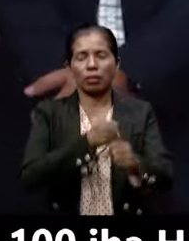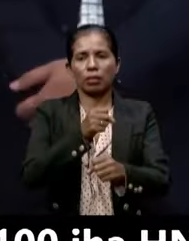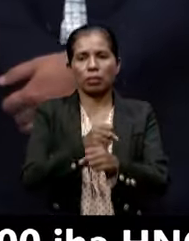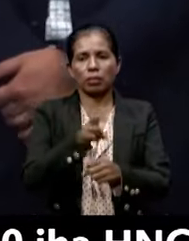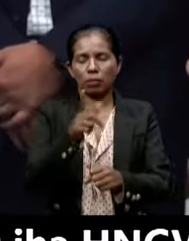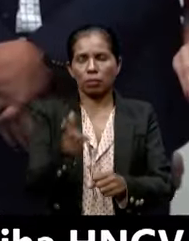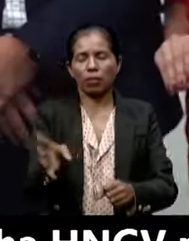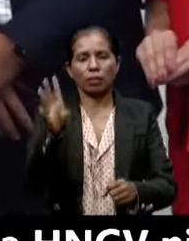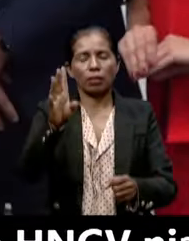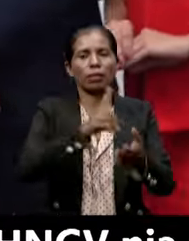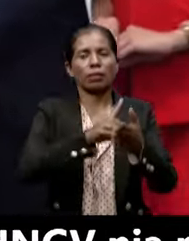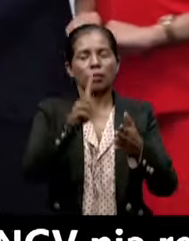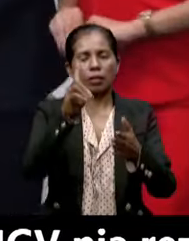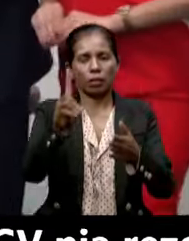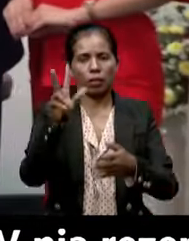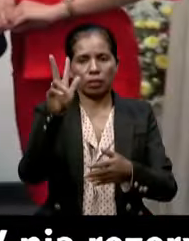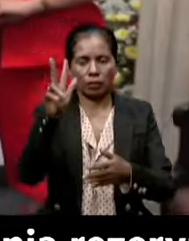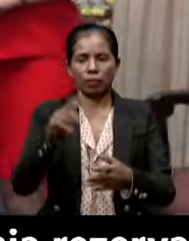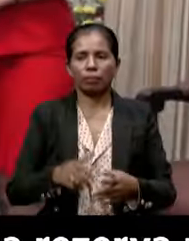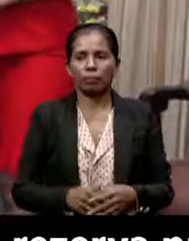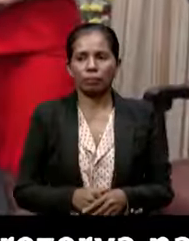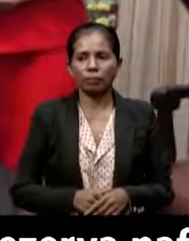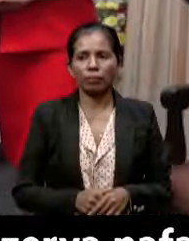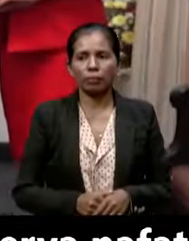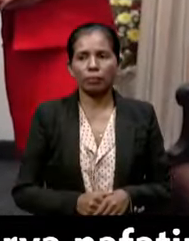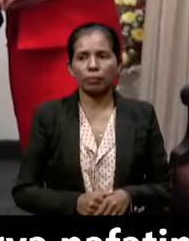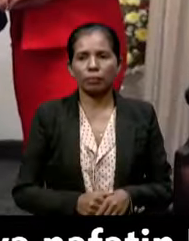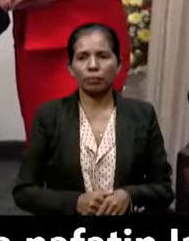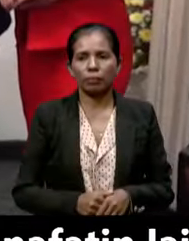resinat semana ida dalatolu. Emerenciana Martins, Dilma Suzeti, GMN.